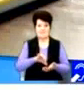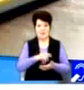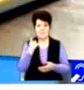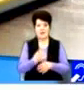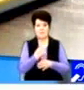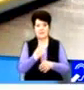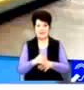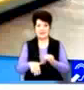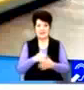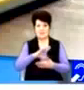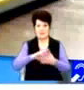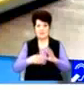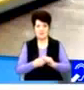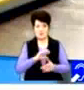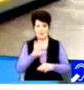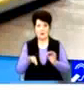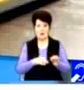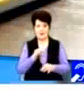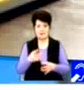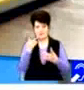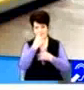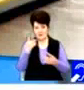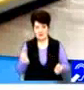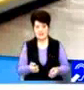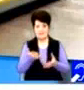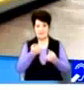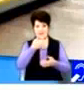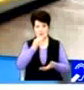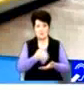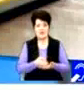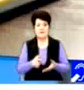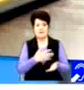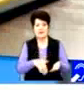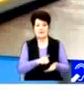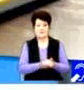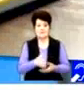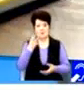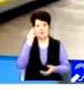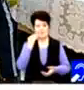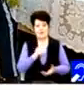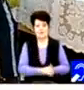alegeri este rezultatul proiectului vot informat și asumat implementat de Asociația keystone